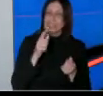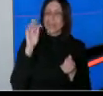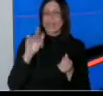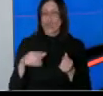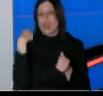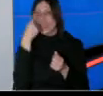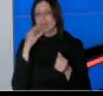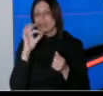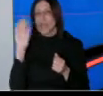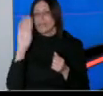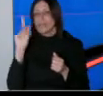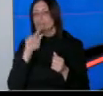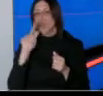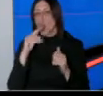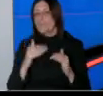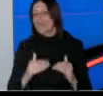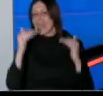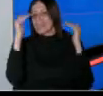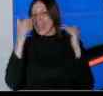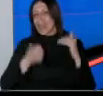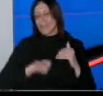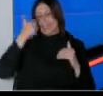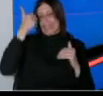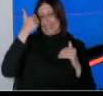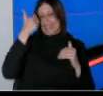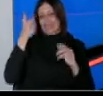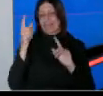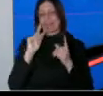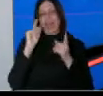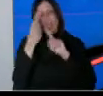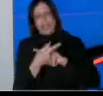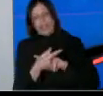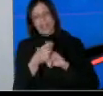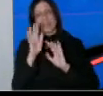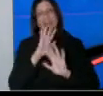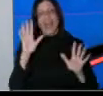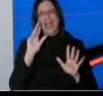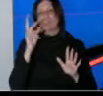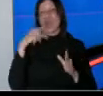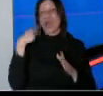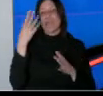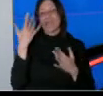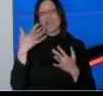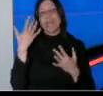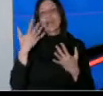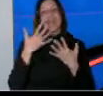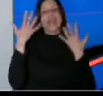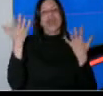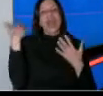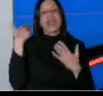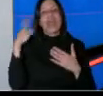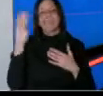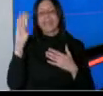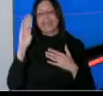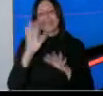לנתניהו, שהוא לא מגדל שום מנהיג אלטרנטיבי, רק כדי שבבוא היום יגידו כמה שכה. גדול פה היה נתניהו ואין